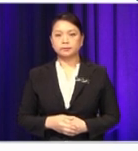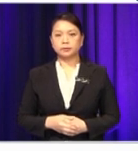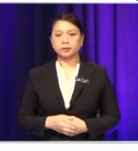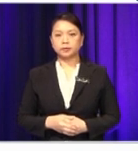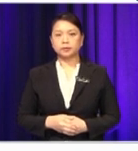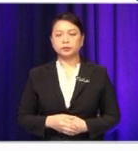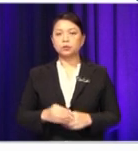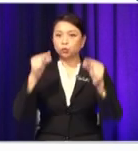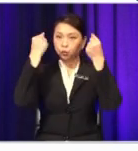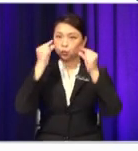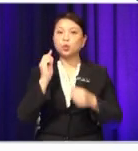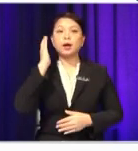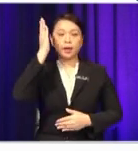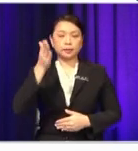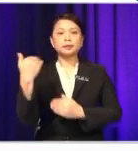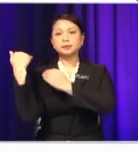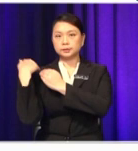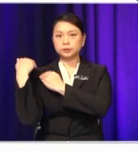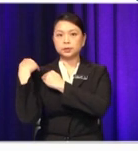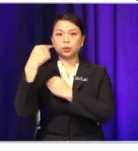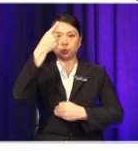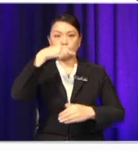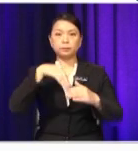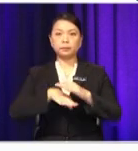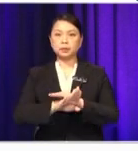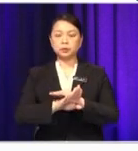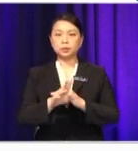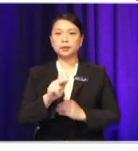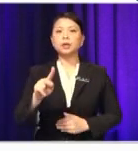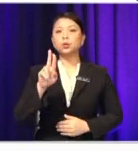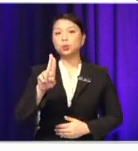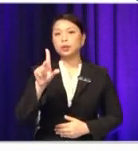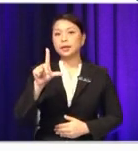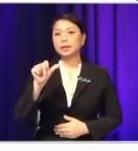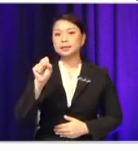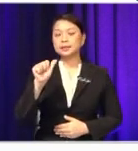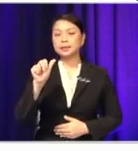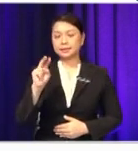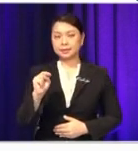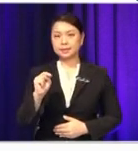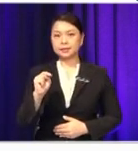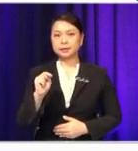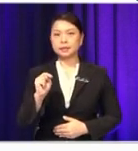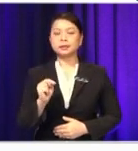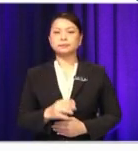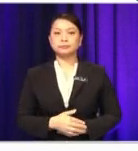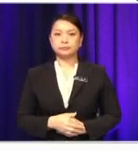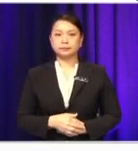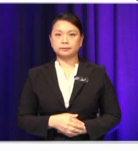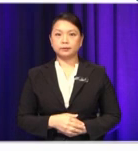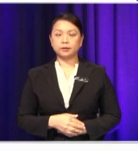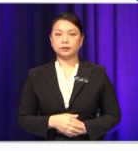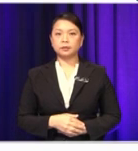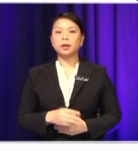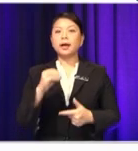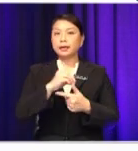akan dipertanggungjawabkan untuk juga memasukkan ulasan-ulasan tentang usaha ataupun dari segi usaha